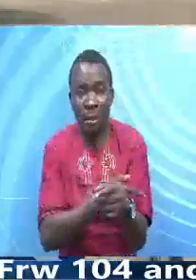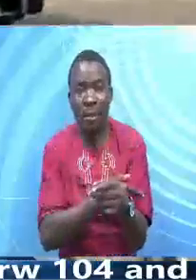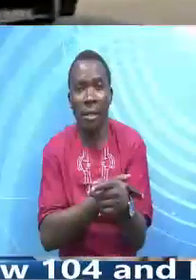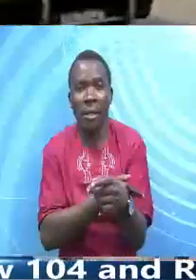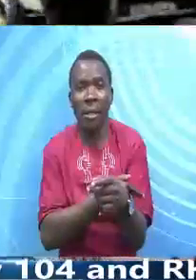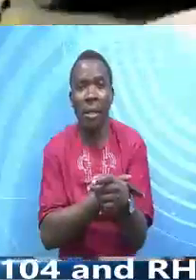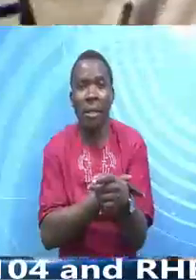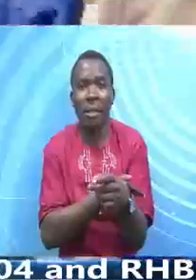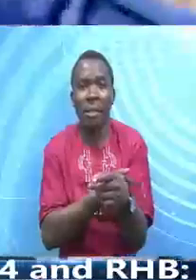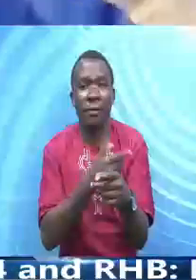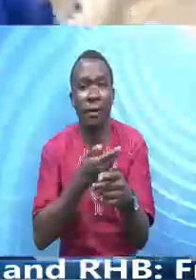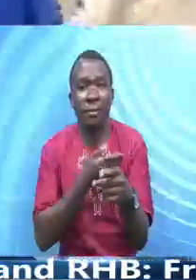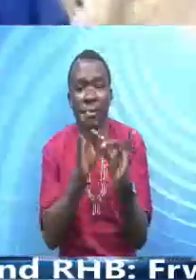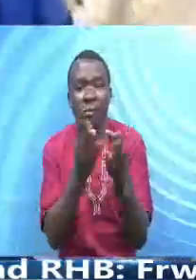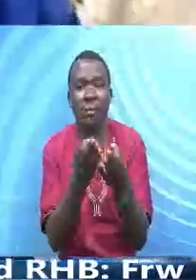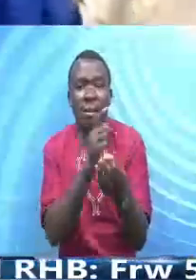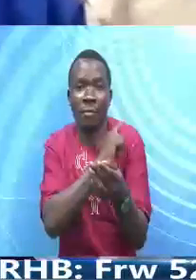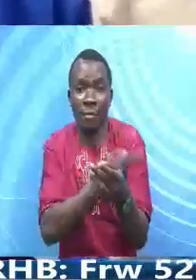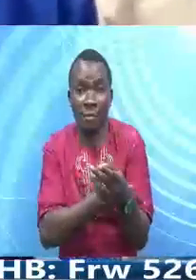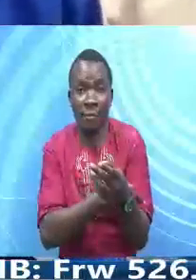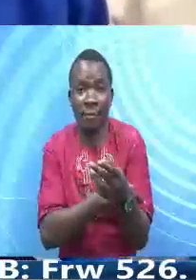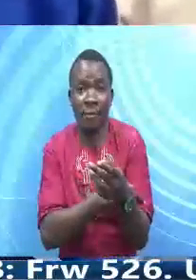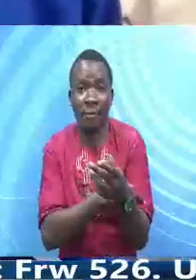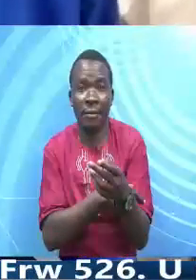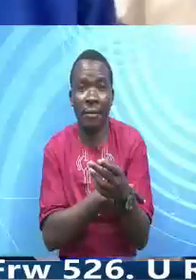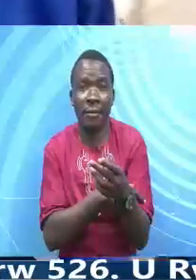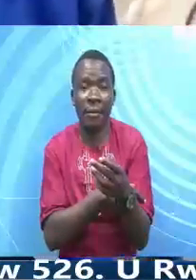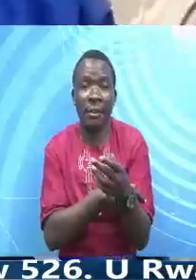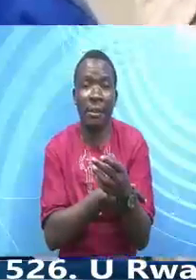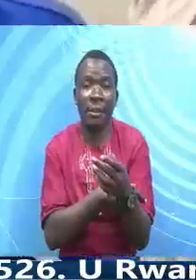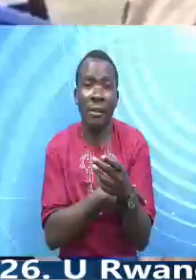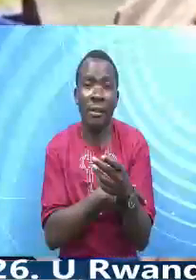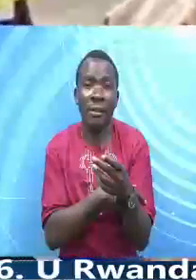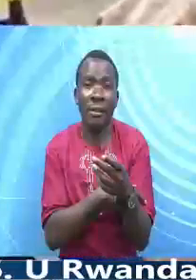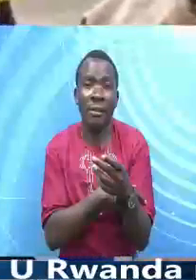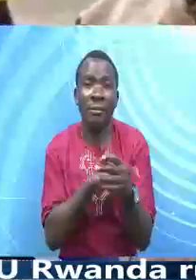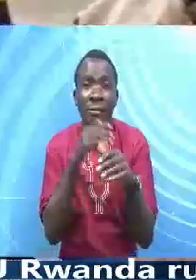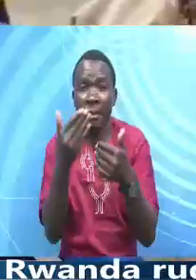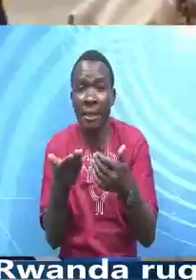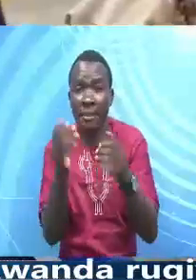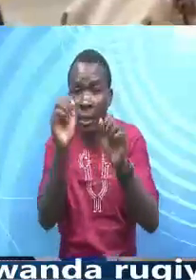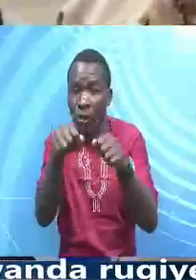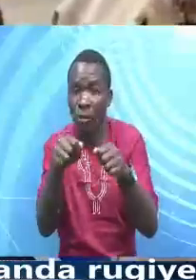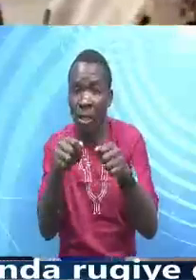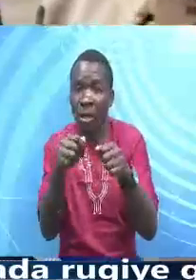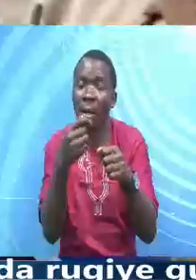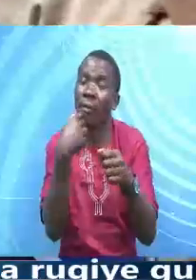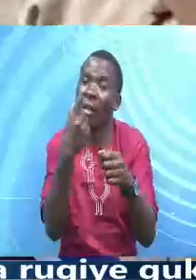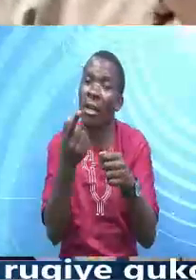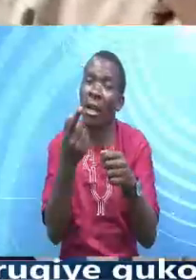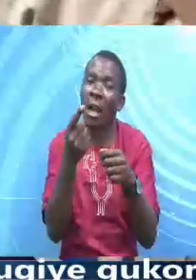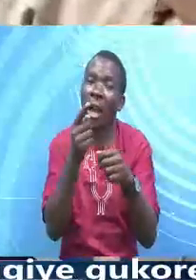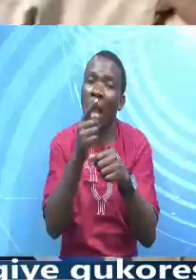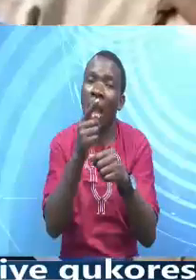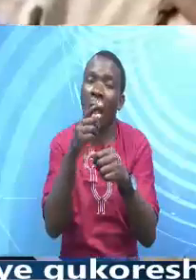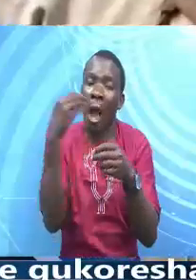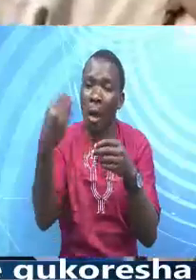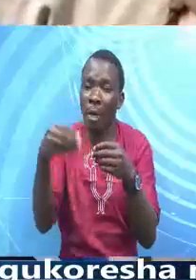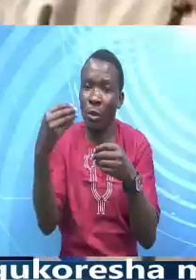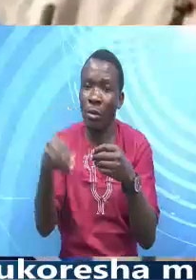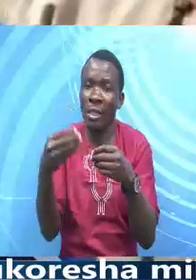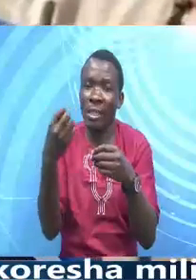hapa Goma. Juko tuli hapa mbirere. Kutoka huko Rwanda mkaenda Goma bilishindikana? Bilashindikana. Wanasema wa 5 dolari hawezi pita. Paka wa